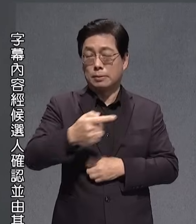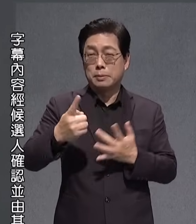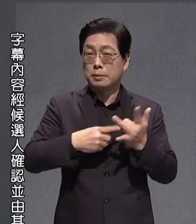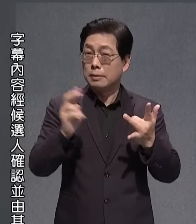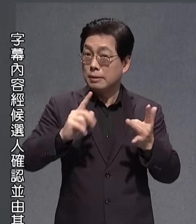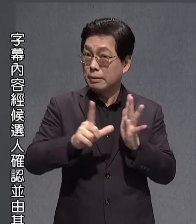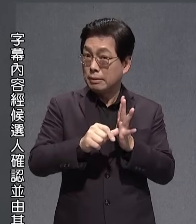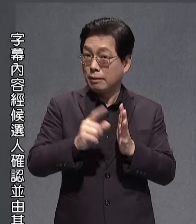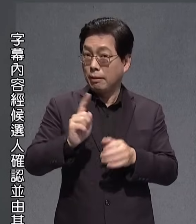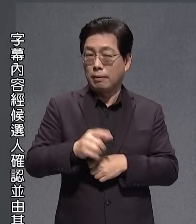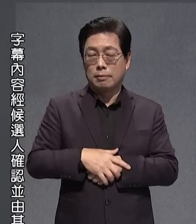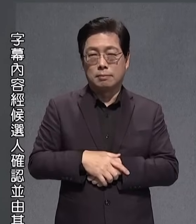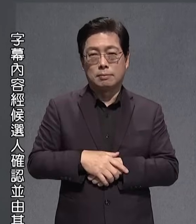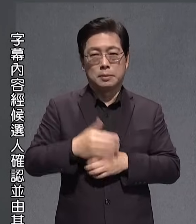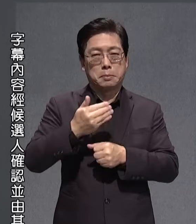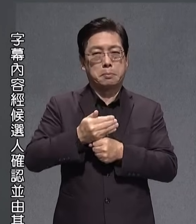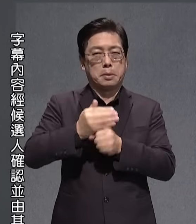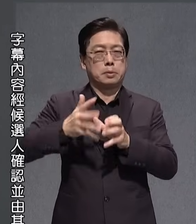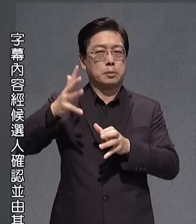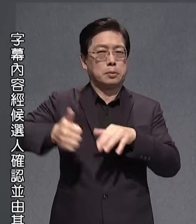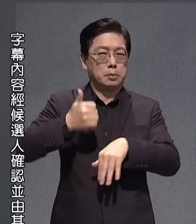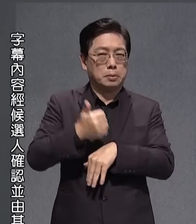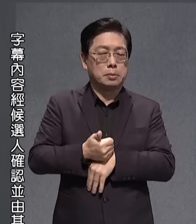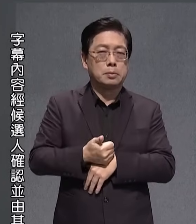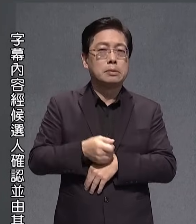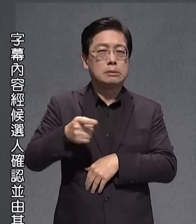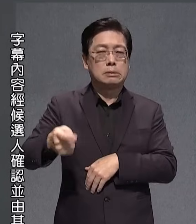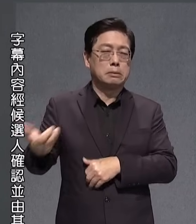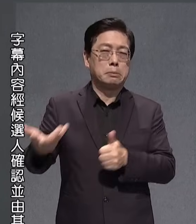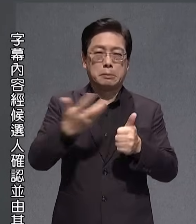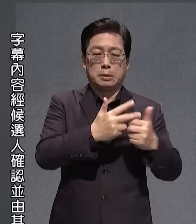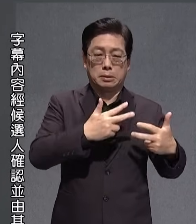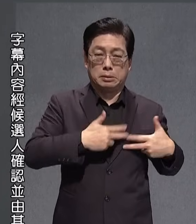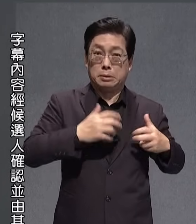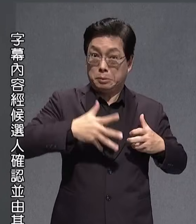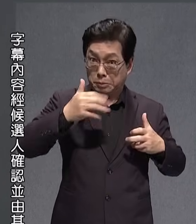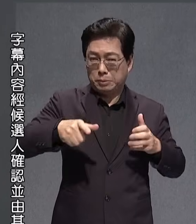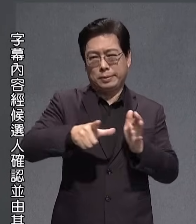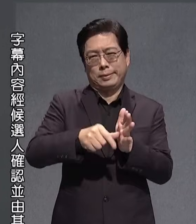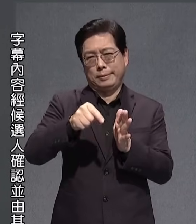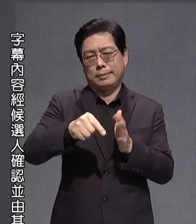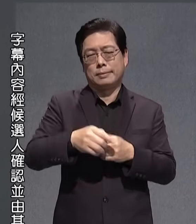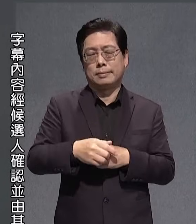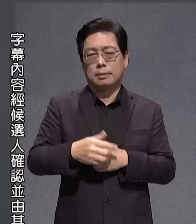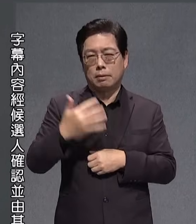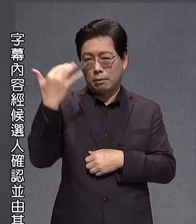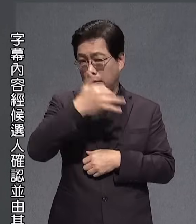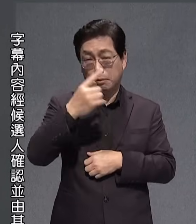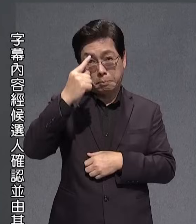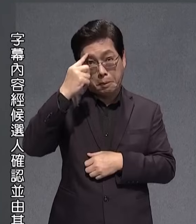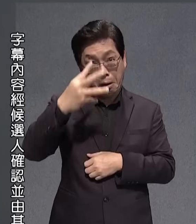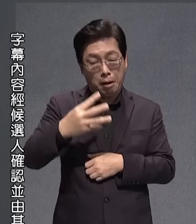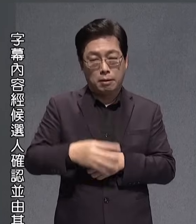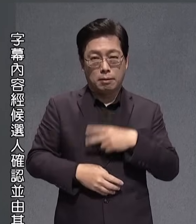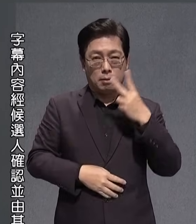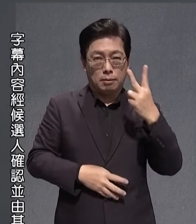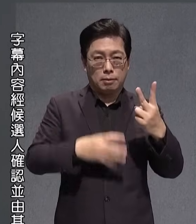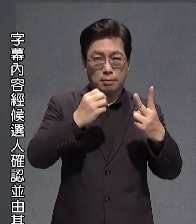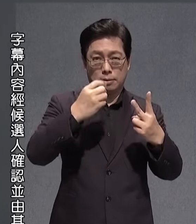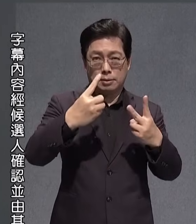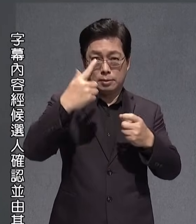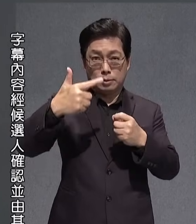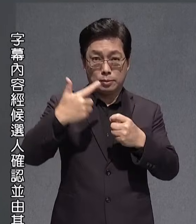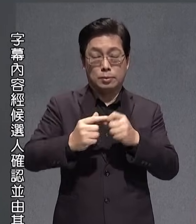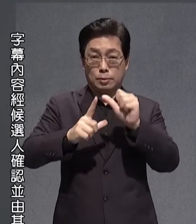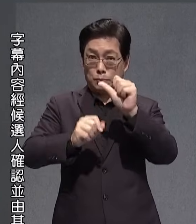电的时候是马英九前总统把政权交给蔡英文总统的时候，没几天，也就是2016年5